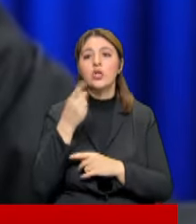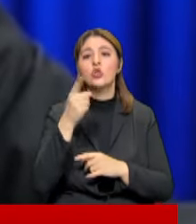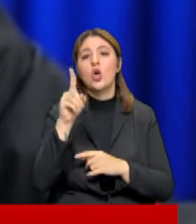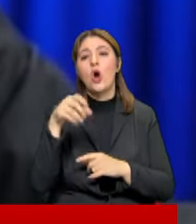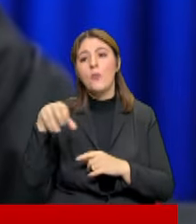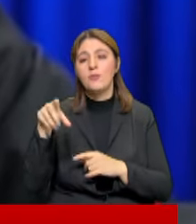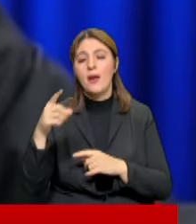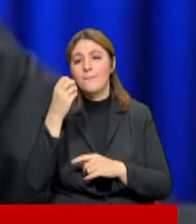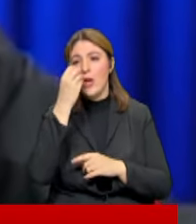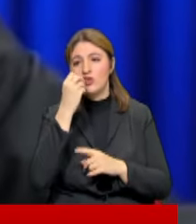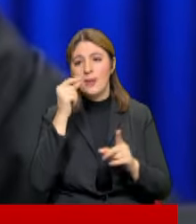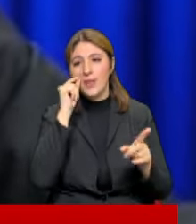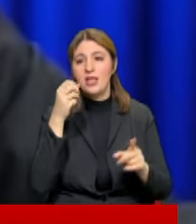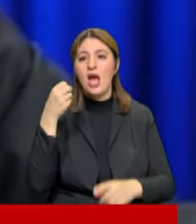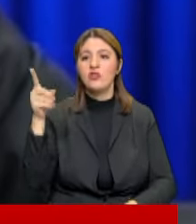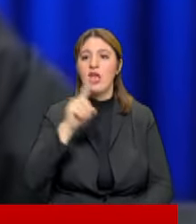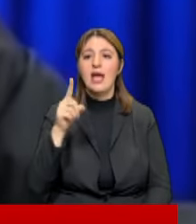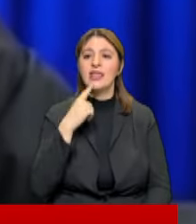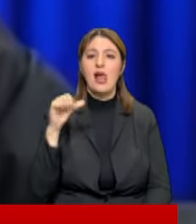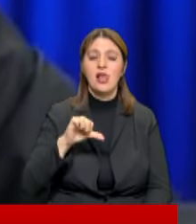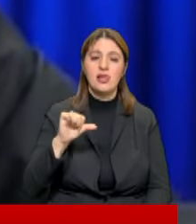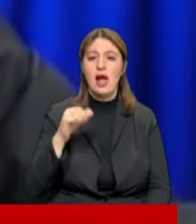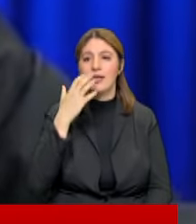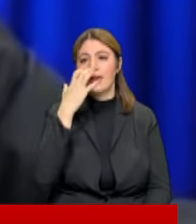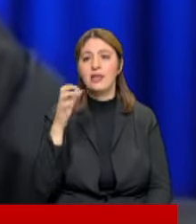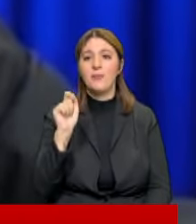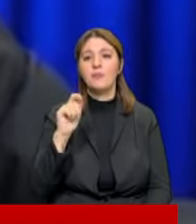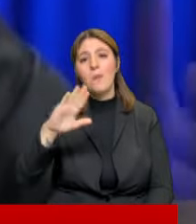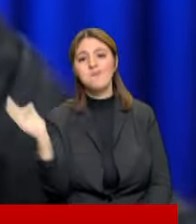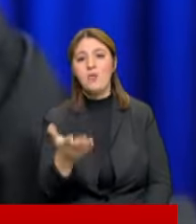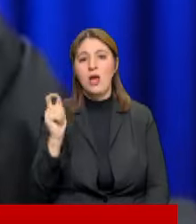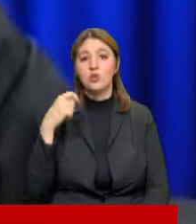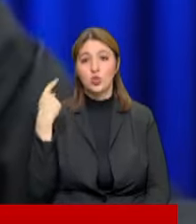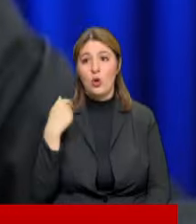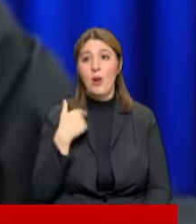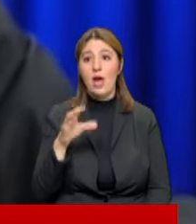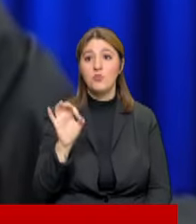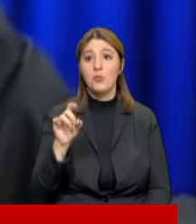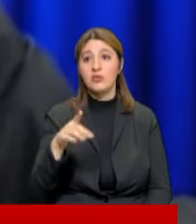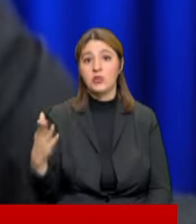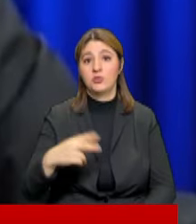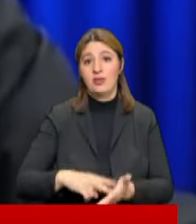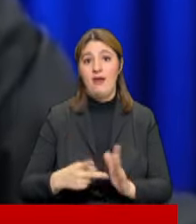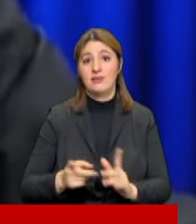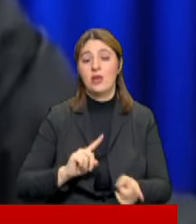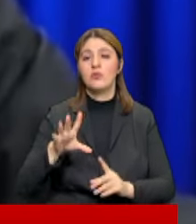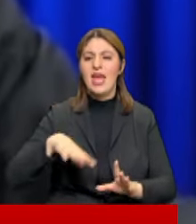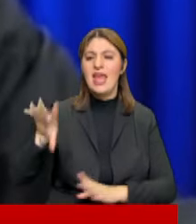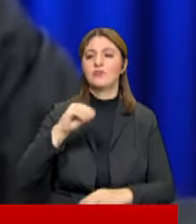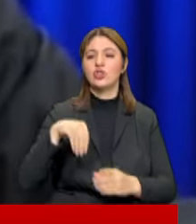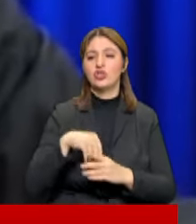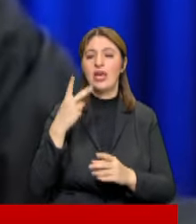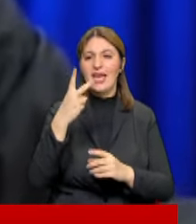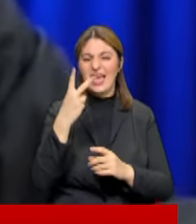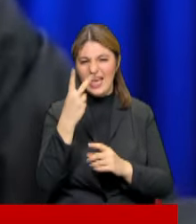mütabıkmıyız diyemeyip katkı sağlar gibi baltaladı düşün Eğer böyleyse bu başka bir taktik ama bunların hepsi için